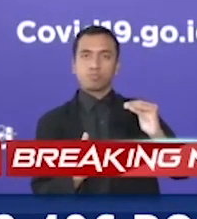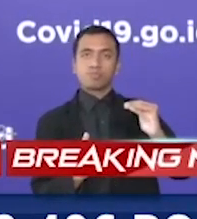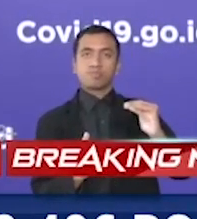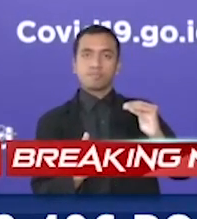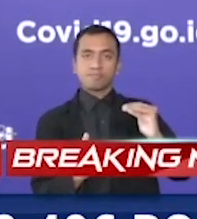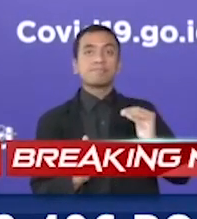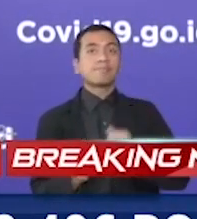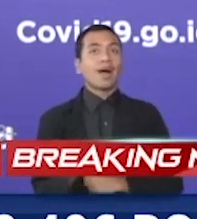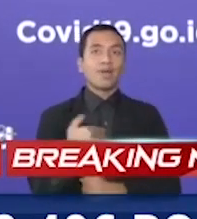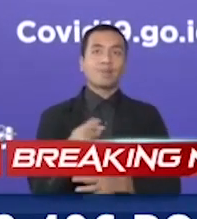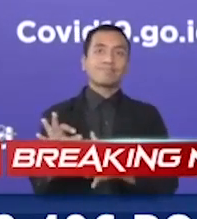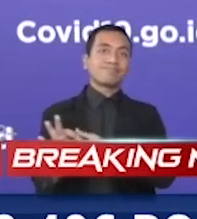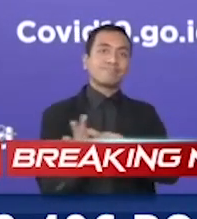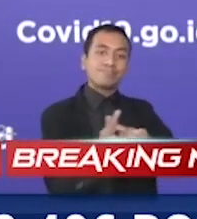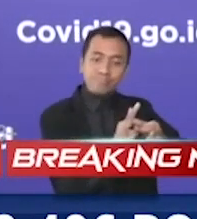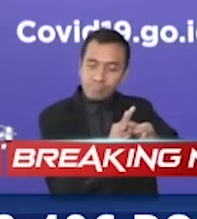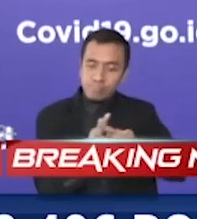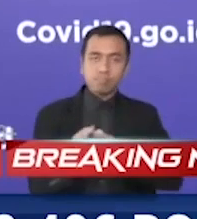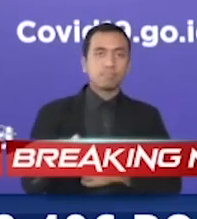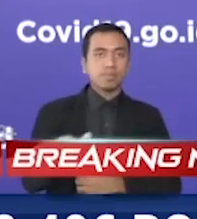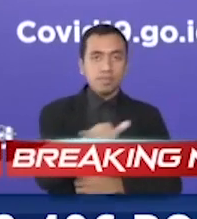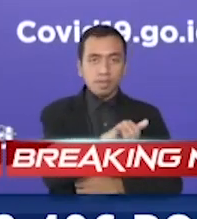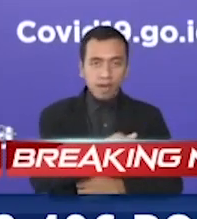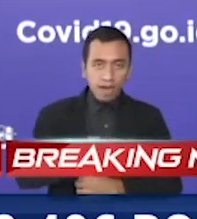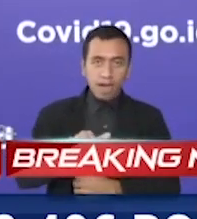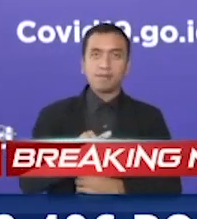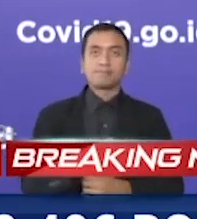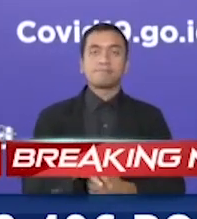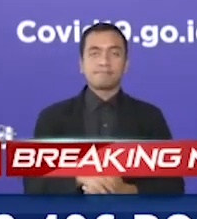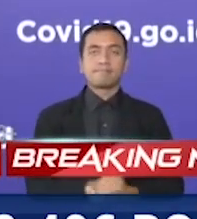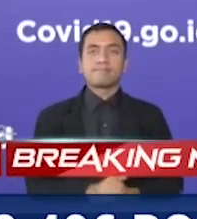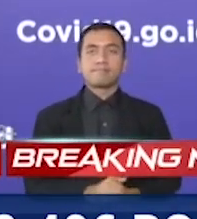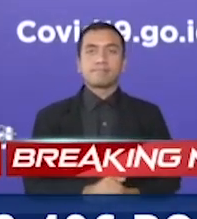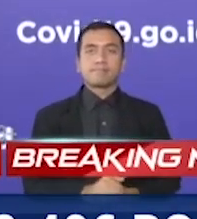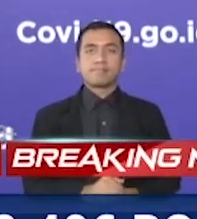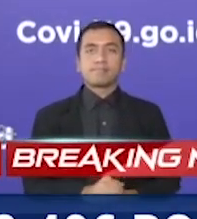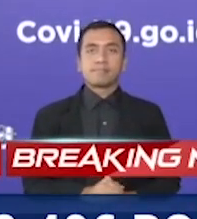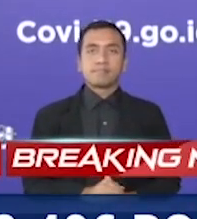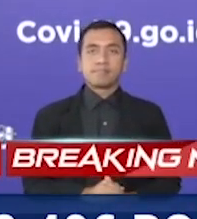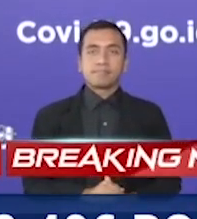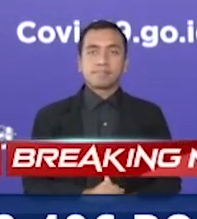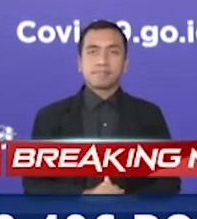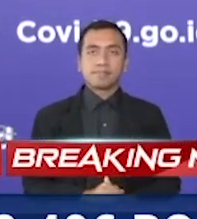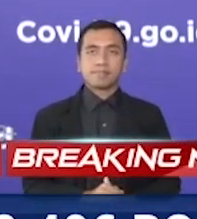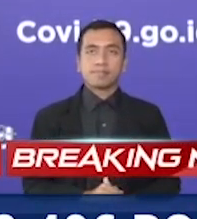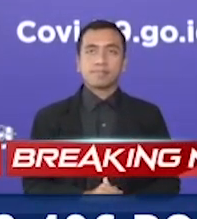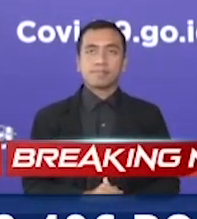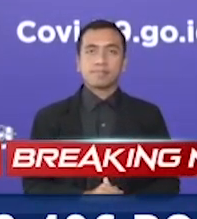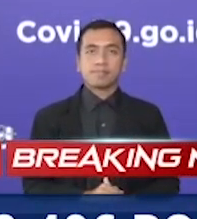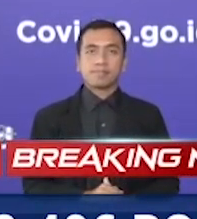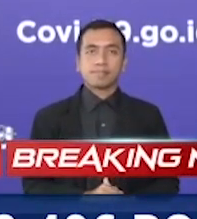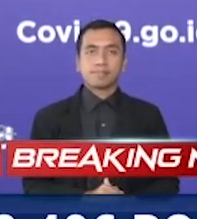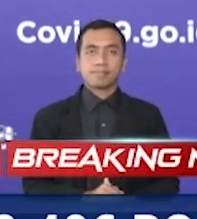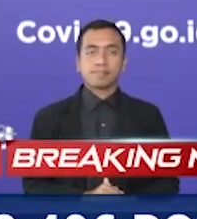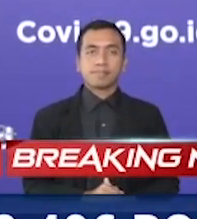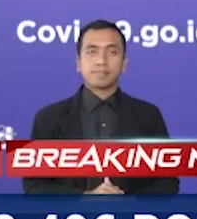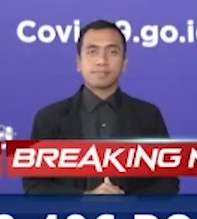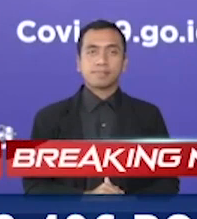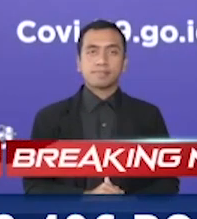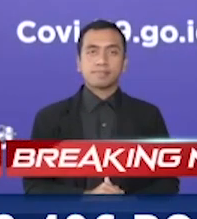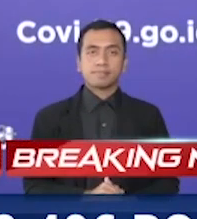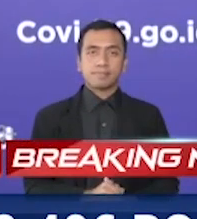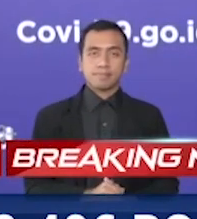prentak terus-menerus menjadi sesuatu yang penting dan kita jangan segan-segan untuk